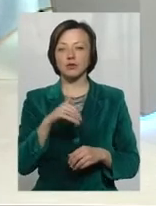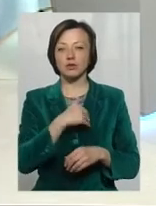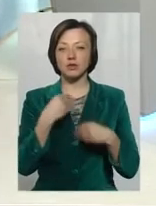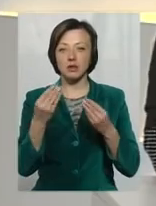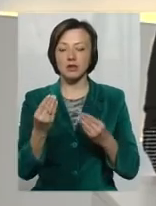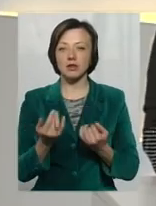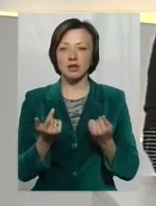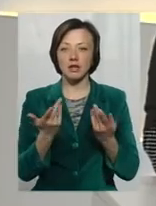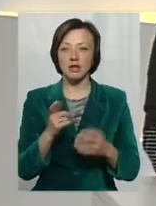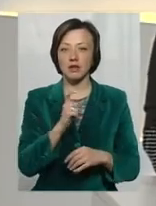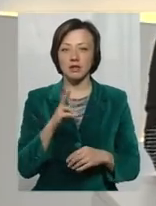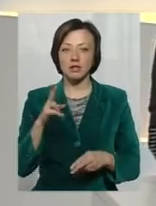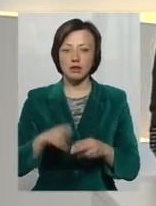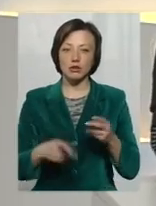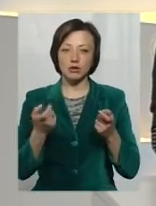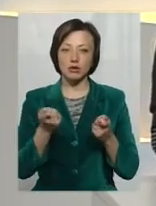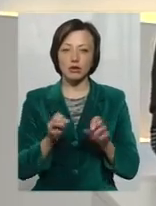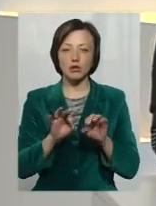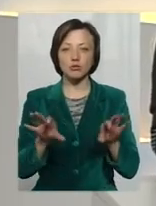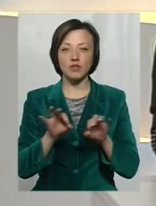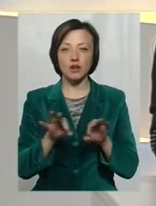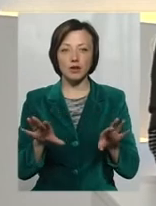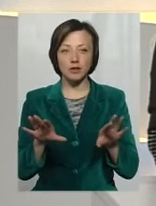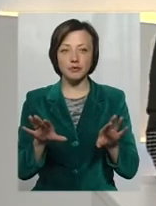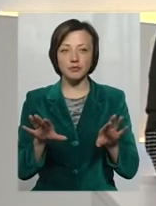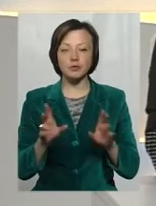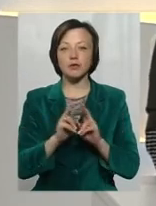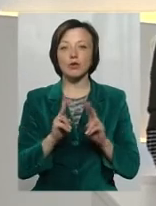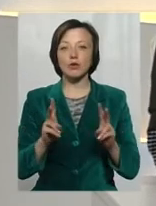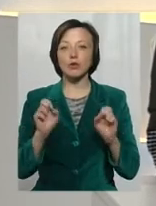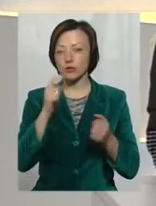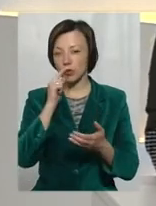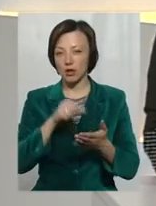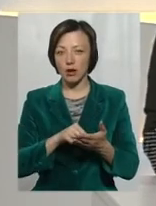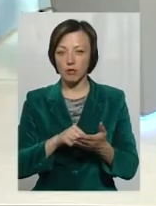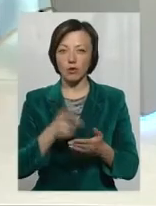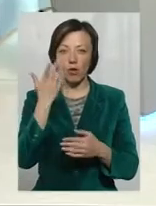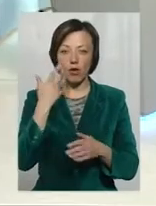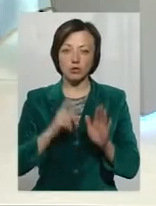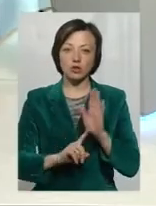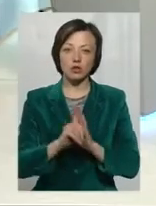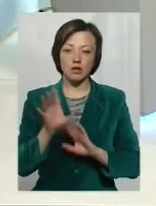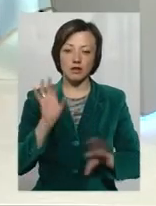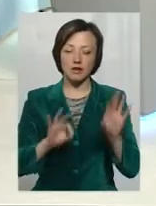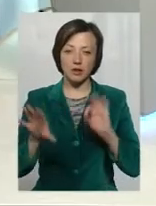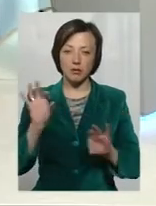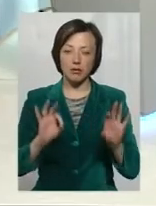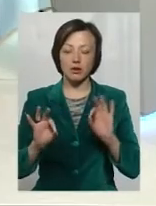нас залишилось до кінця ефіру, щоб ви все-таки розповіли, а хто може потрапити, а коли починається